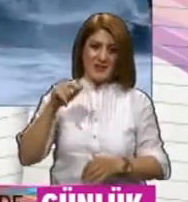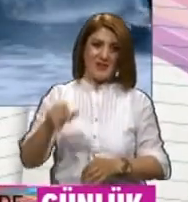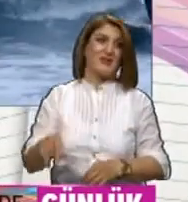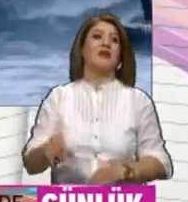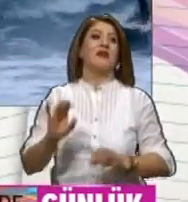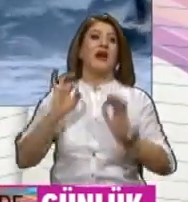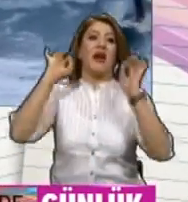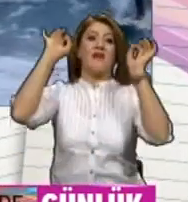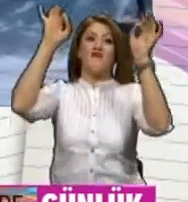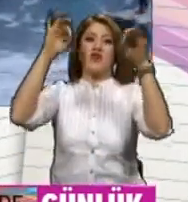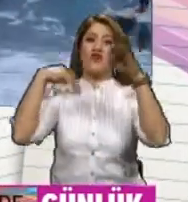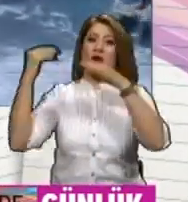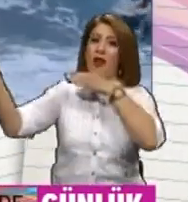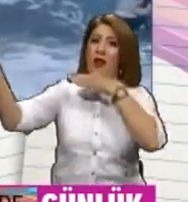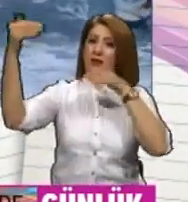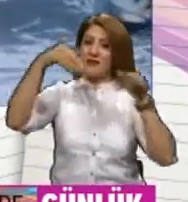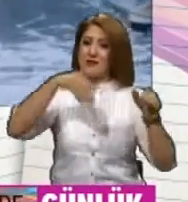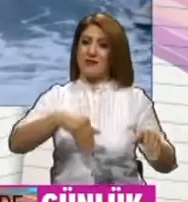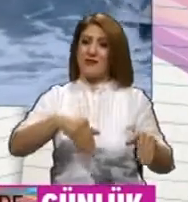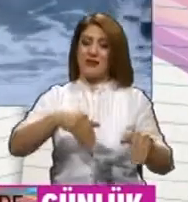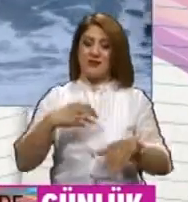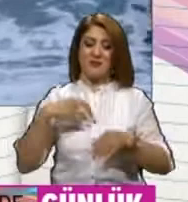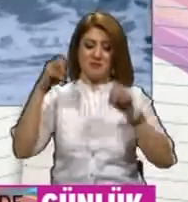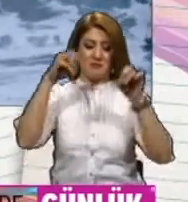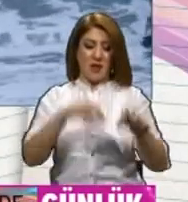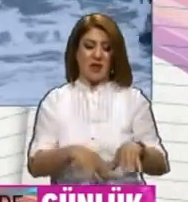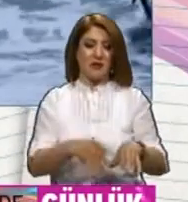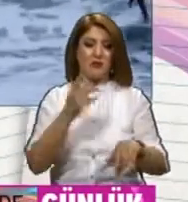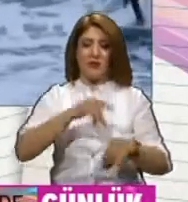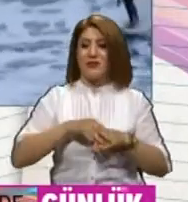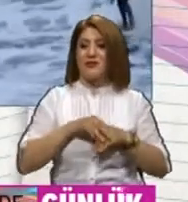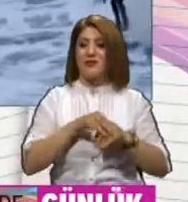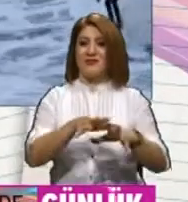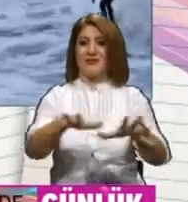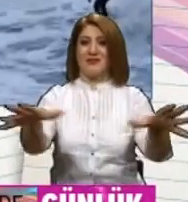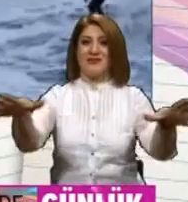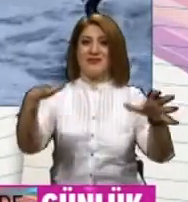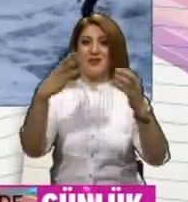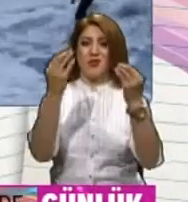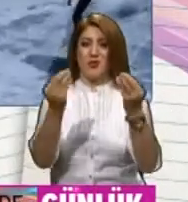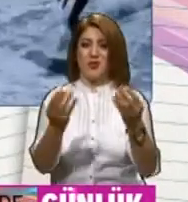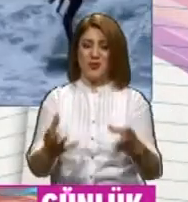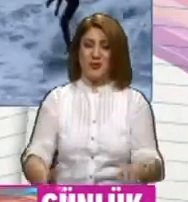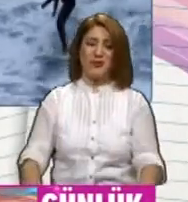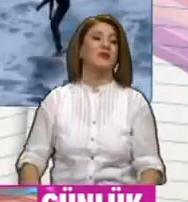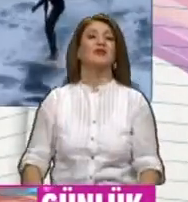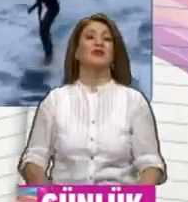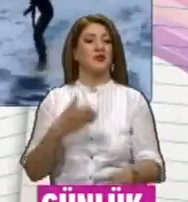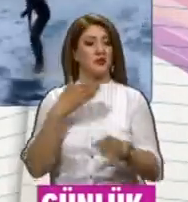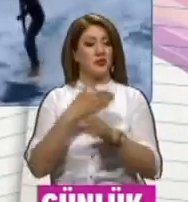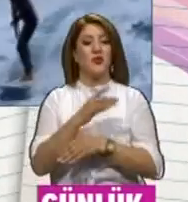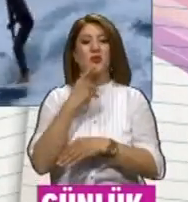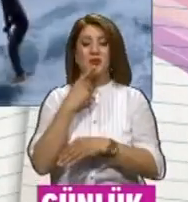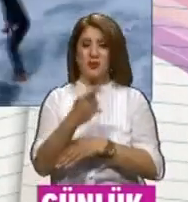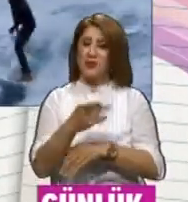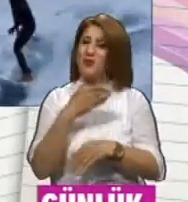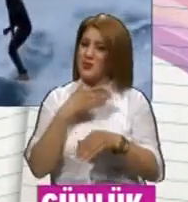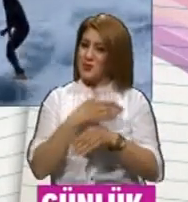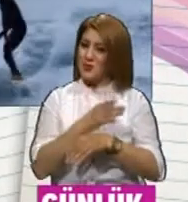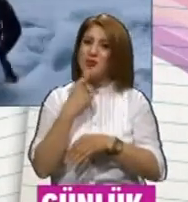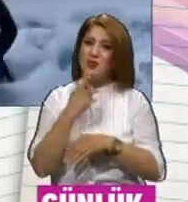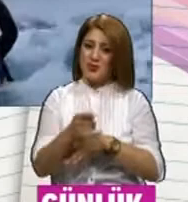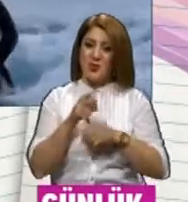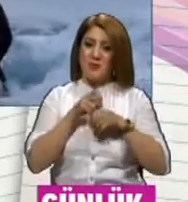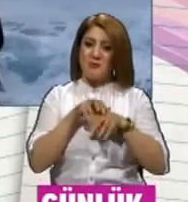başlangıç Avustralya'dan. Daha sonra, o geldi, o virüsü bıraktı gitti. Ondan sonra da o böyle yayıldı. Aynen, siz doğru bir tespitte bulundunuz. Değil mi? Yani, virüs gibi bir şey